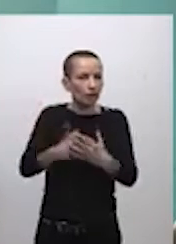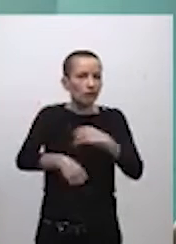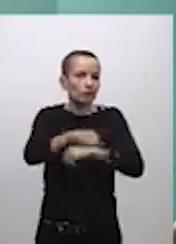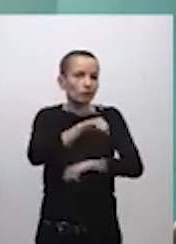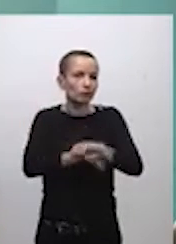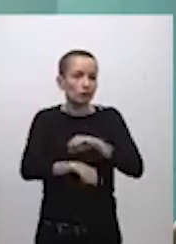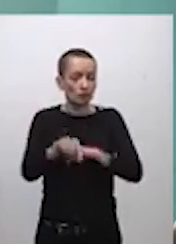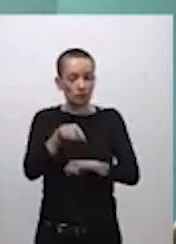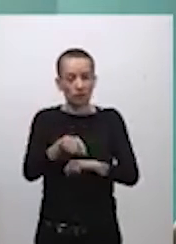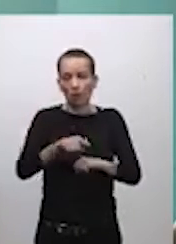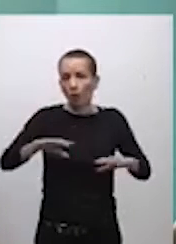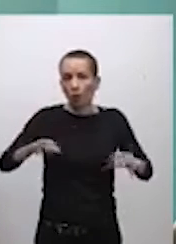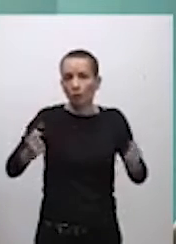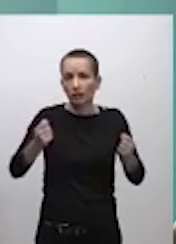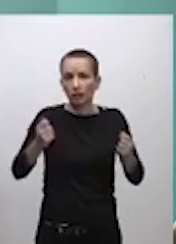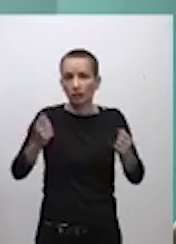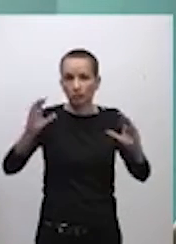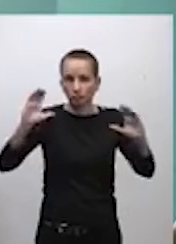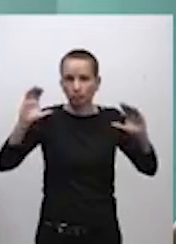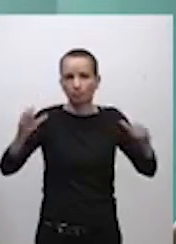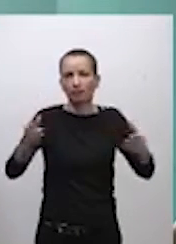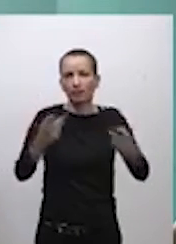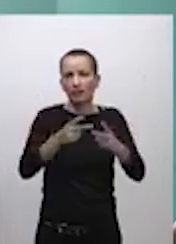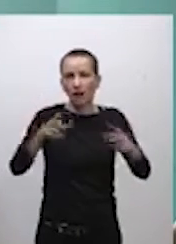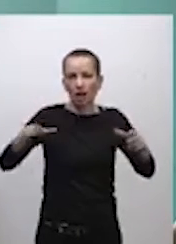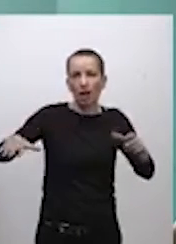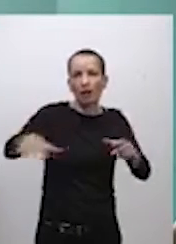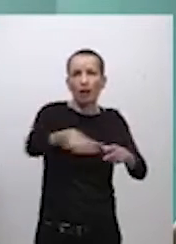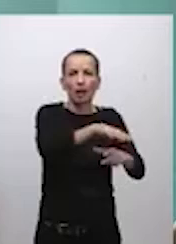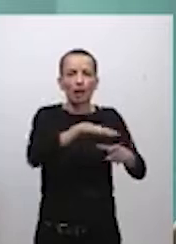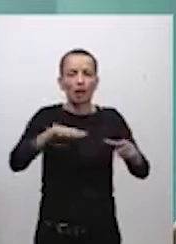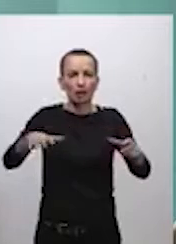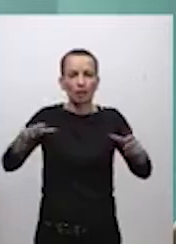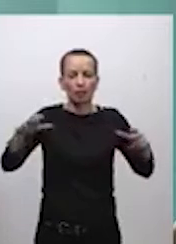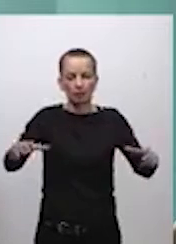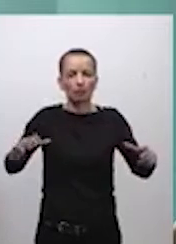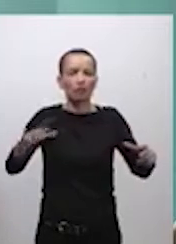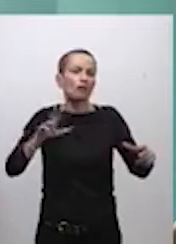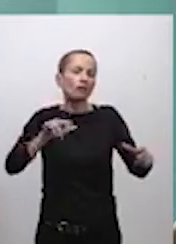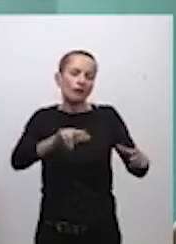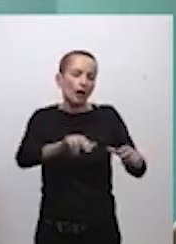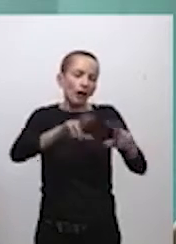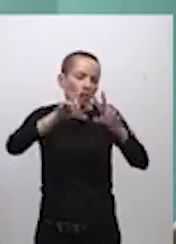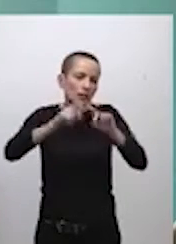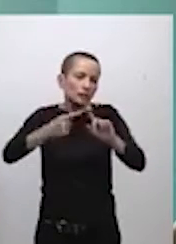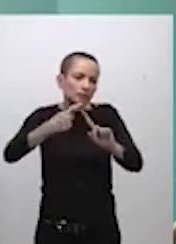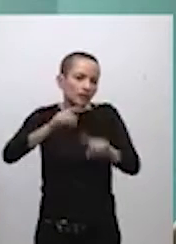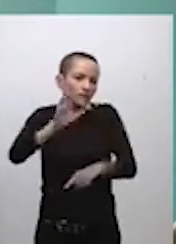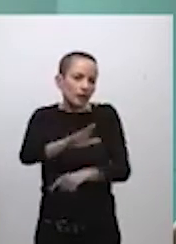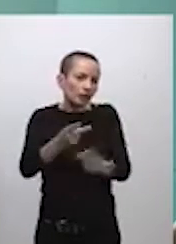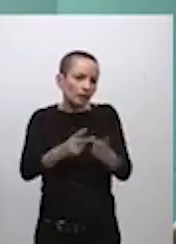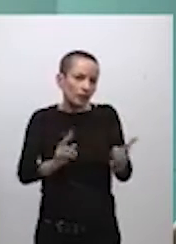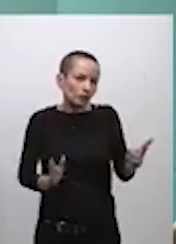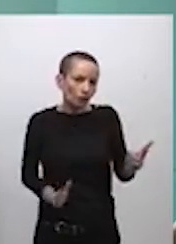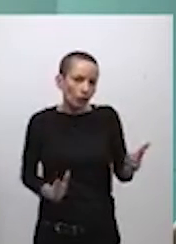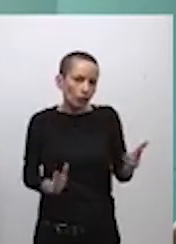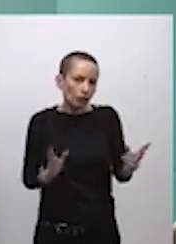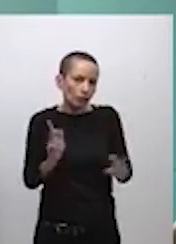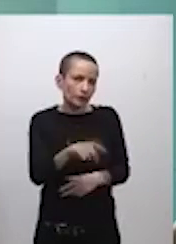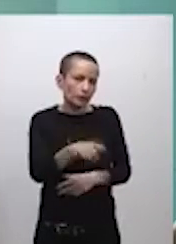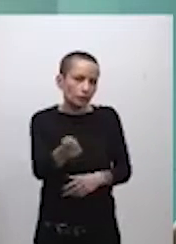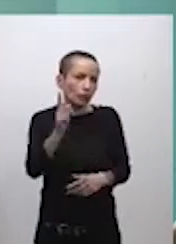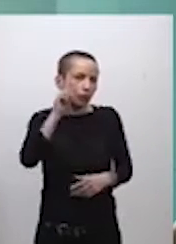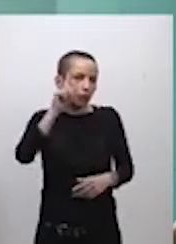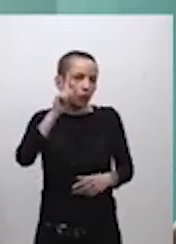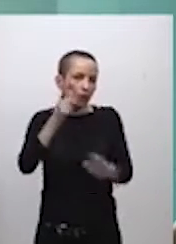d'une compétence métropolitaine. Donc on aura une analyse spécifique à la ville de Bordeaux, puisque c'est quand même